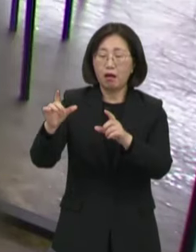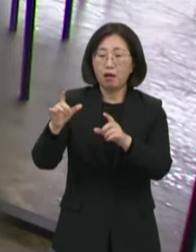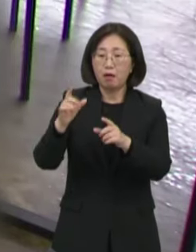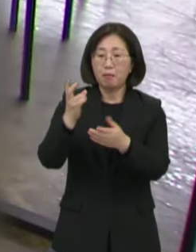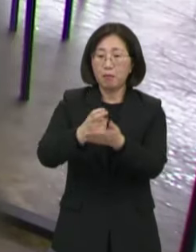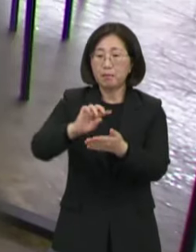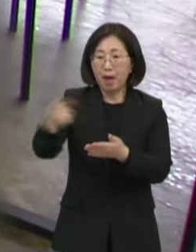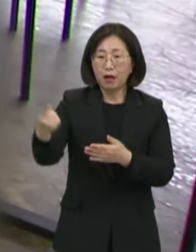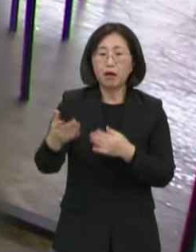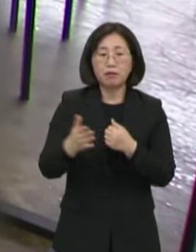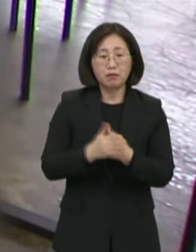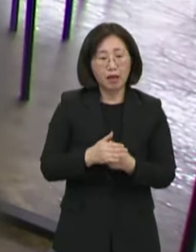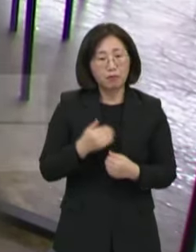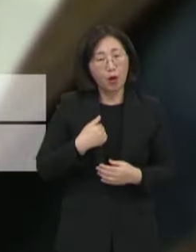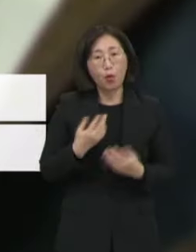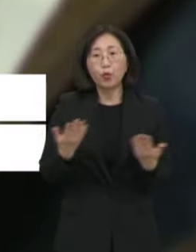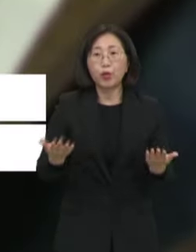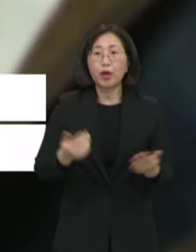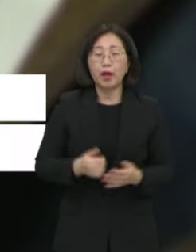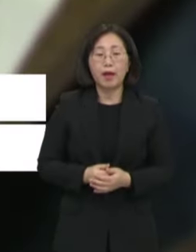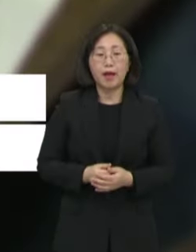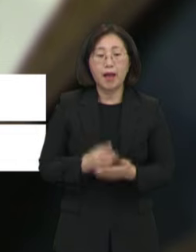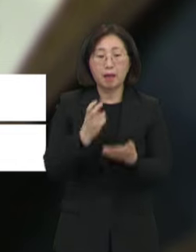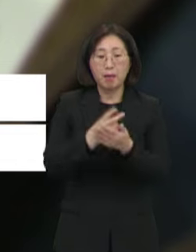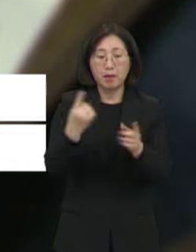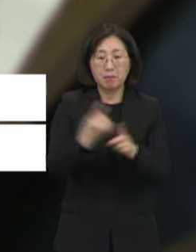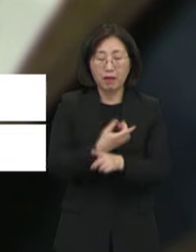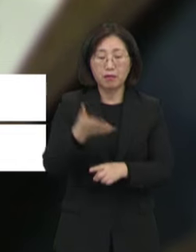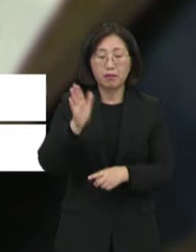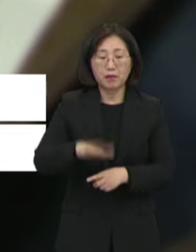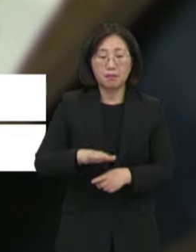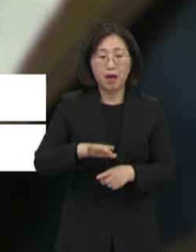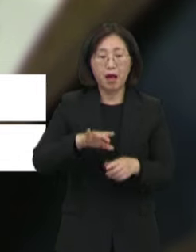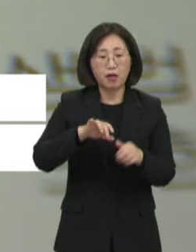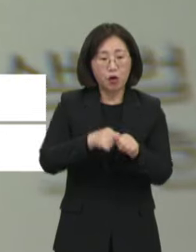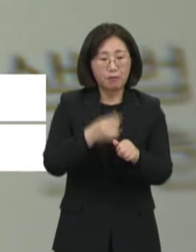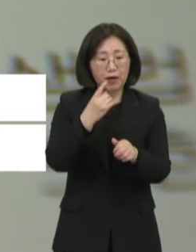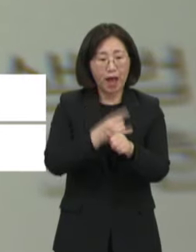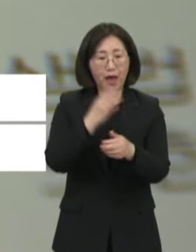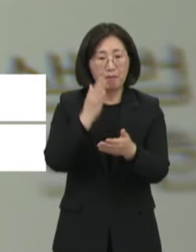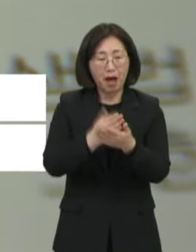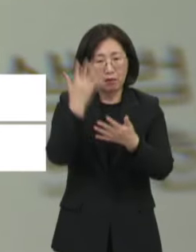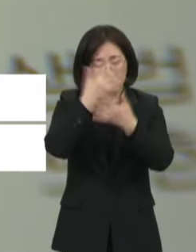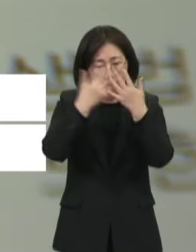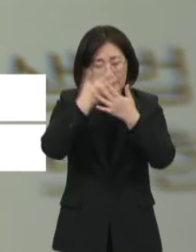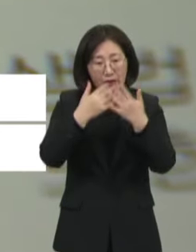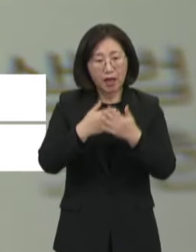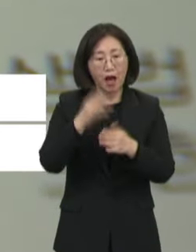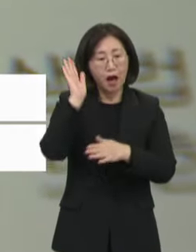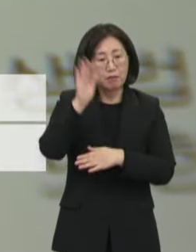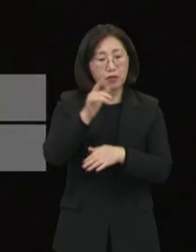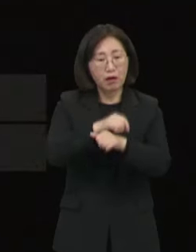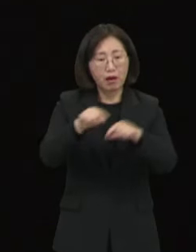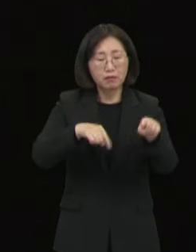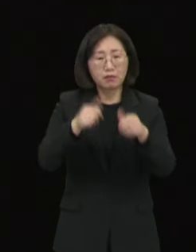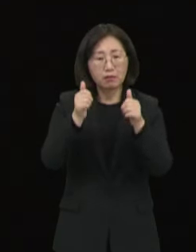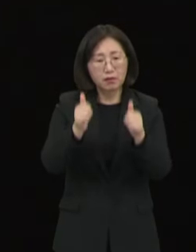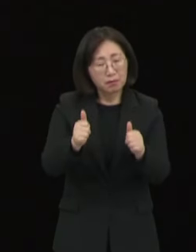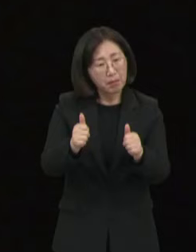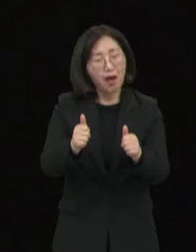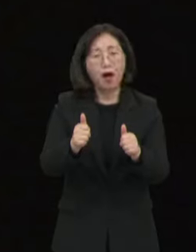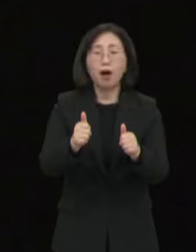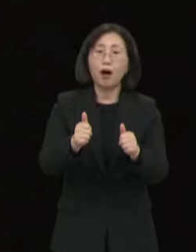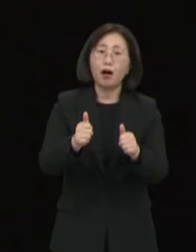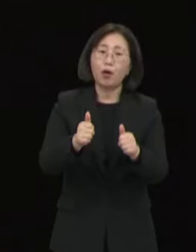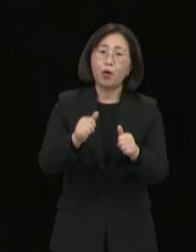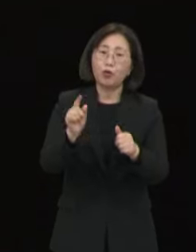법이 바뀌었지만 일부는 여전히 처벌 면제가 불투명한 상황에서 앞으로 나올 행정심판 결과가 업주들의 한숨을 덜